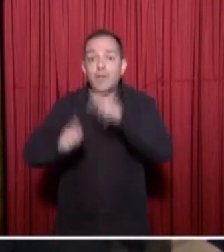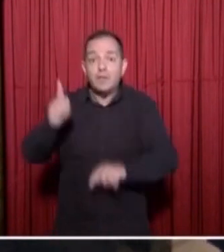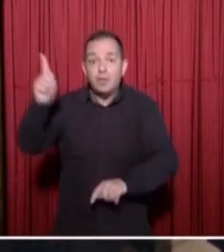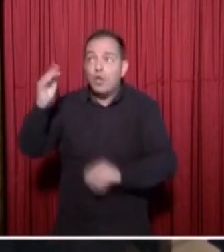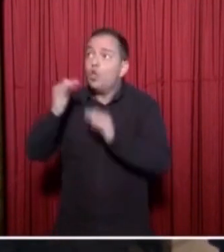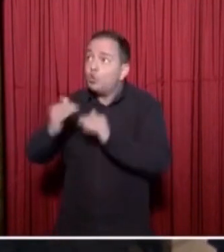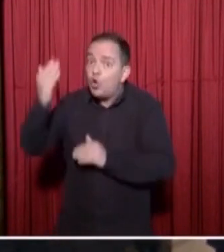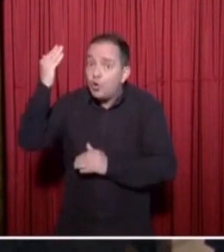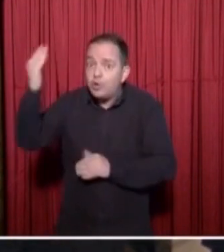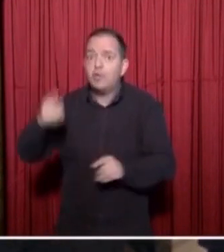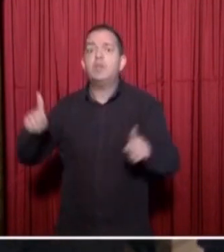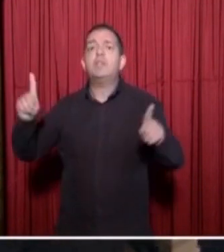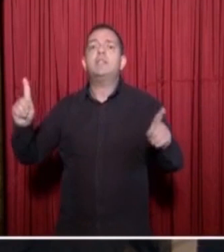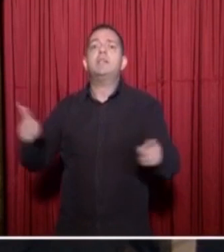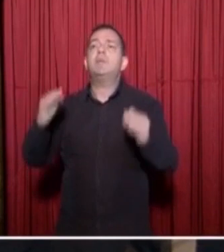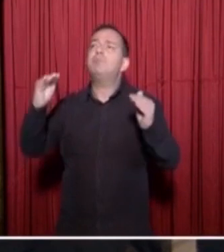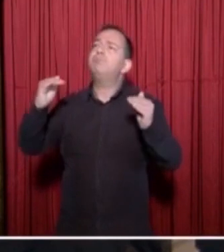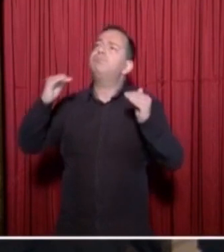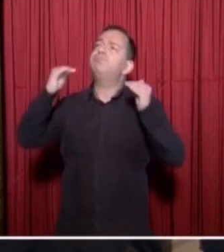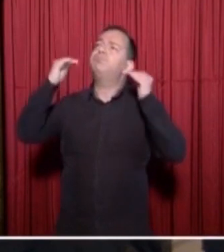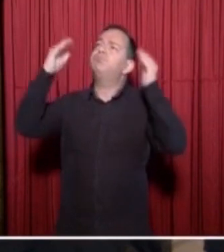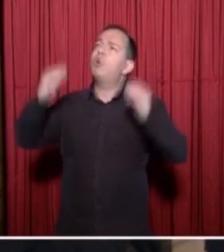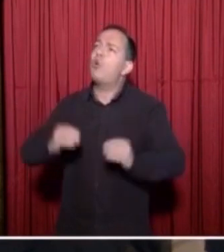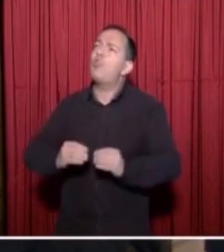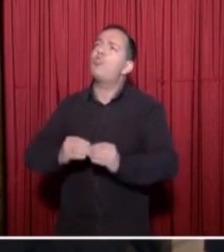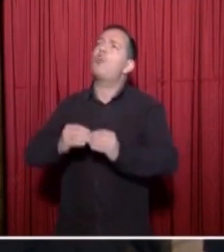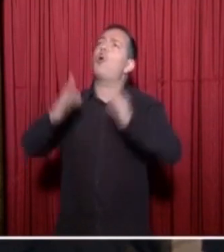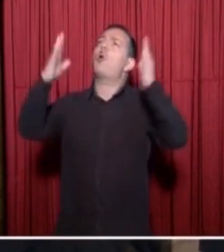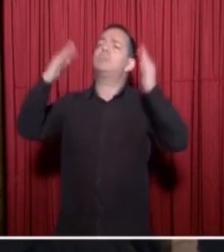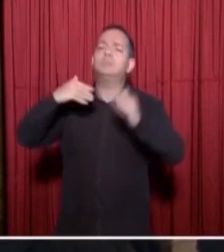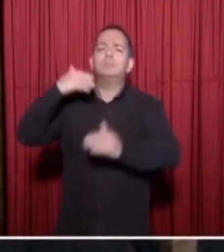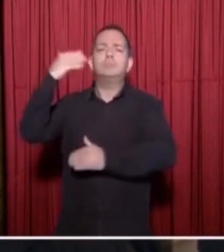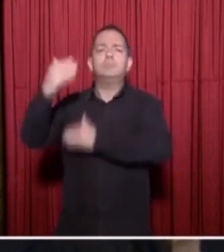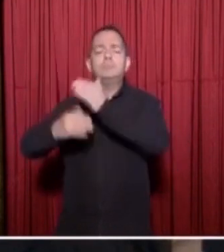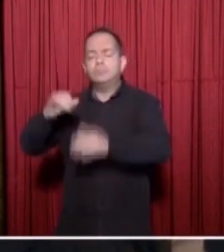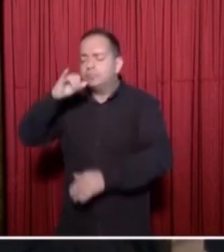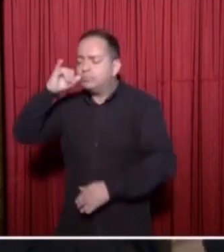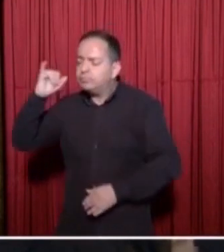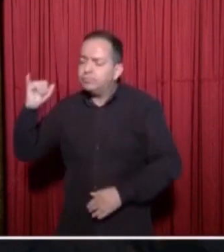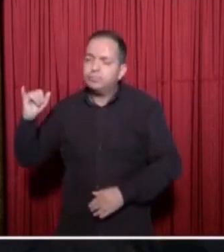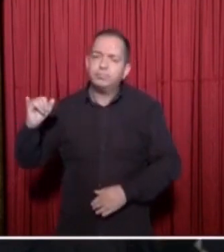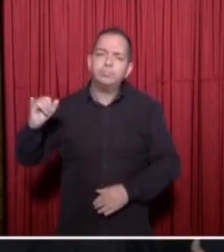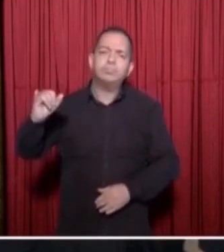Κύριων λυμνείτε και υπεριψούτε εις πάντας τους